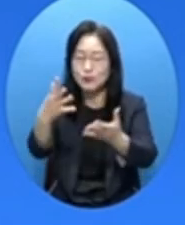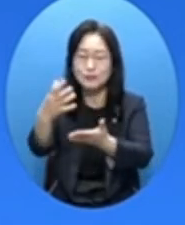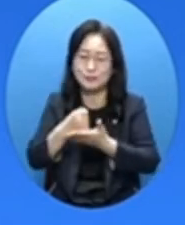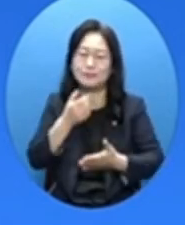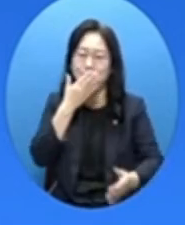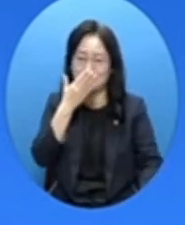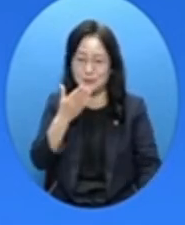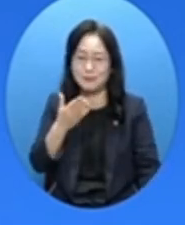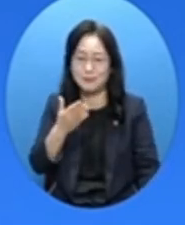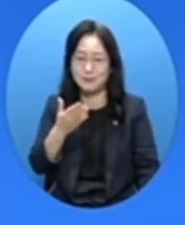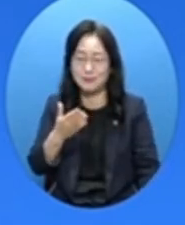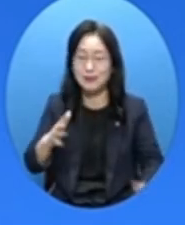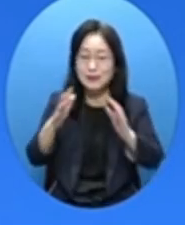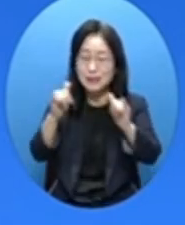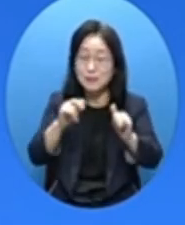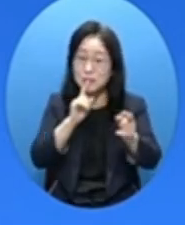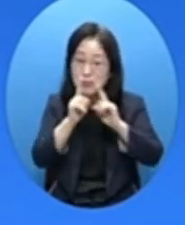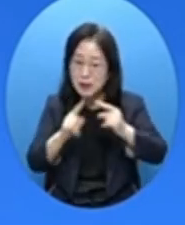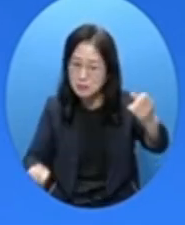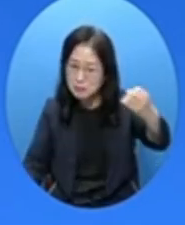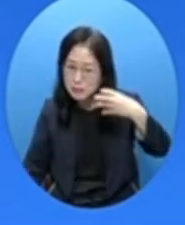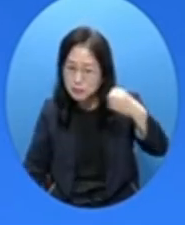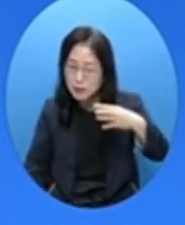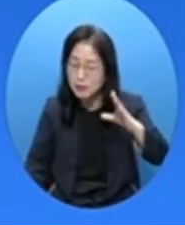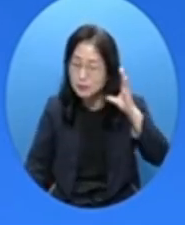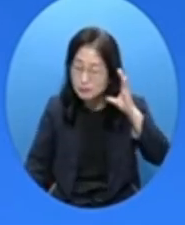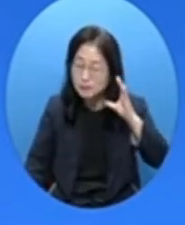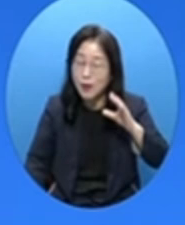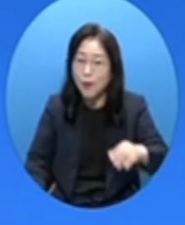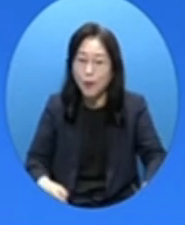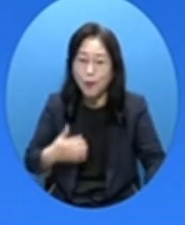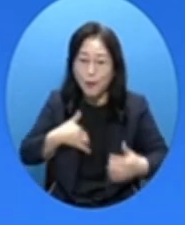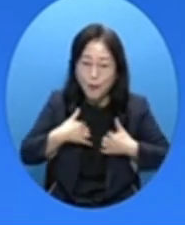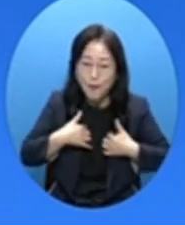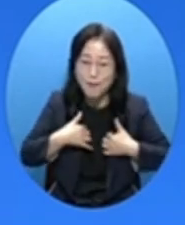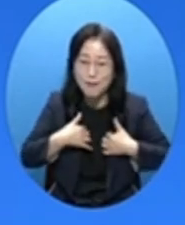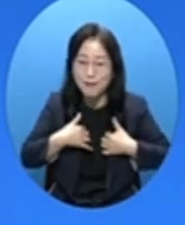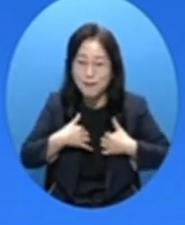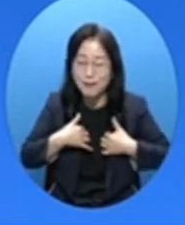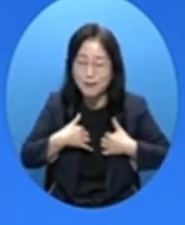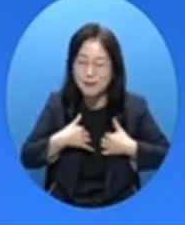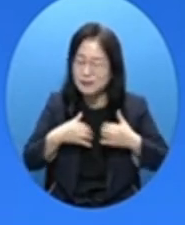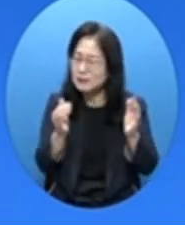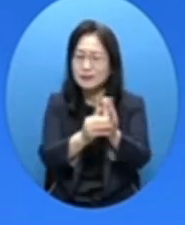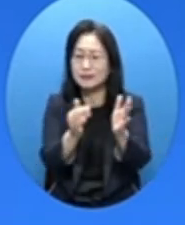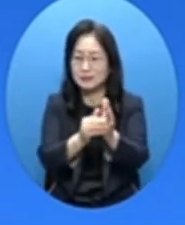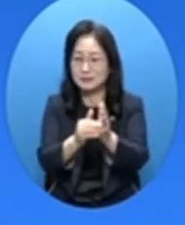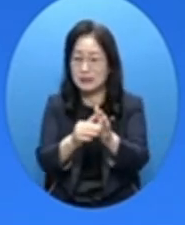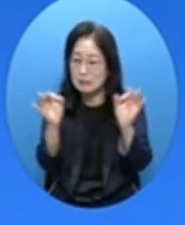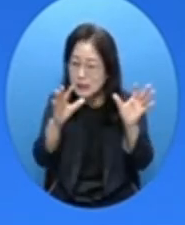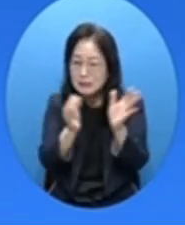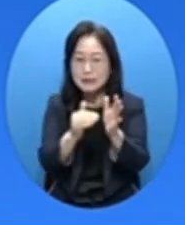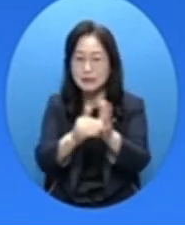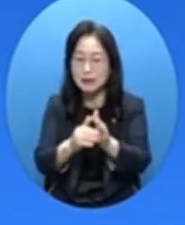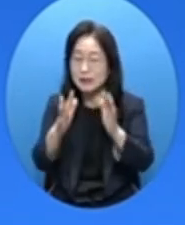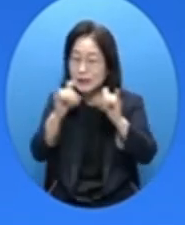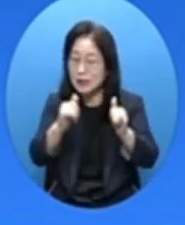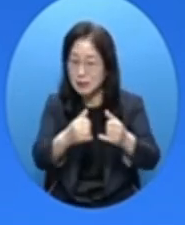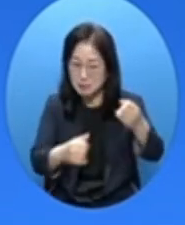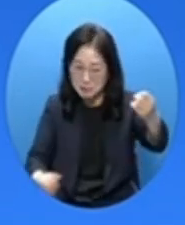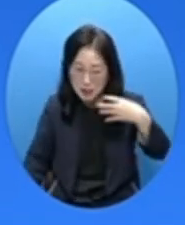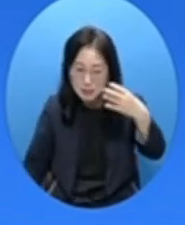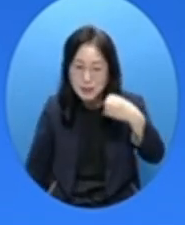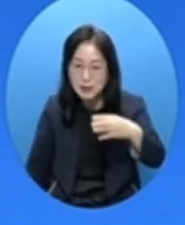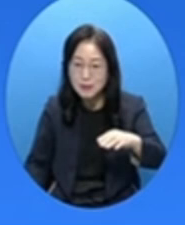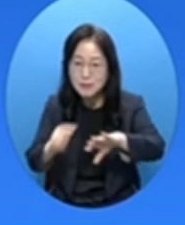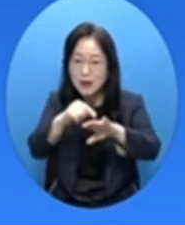임합니다 사람들의 말은 잠깐 길을 즐겁게 해주고 그것을 끝나고 맙니다 또 사람들의 말은 내 마음에